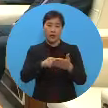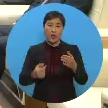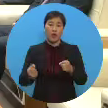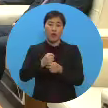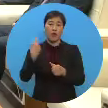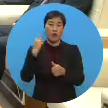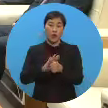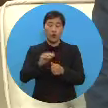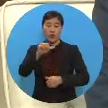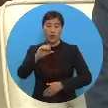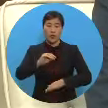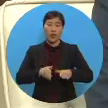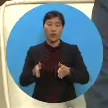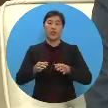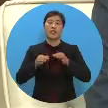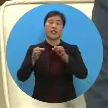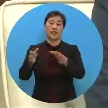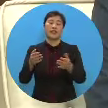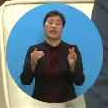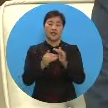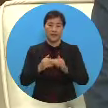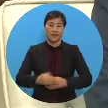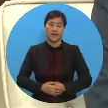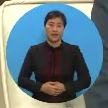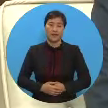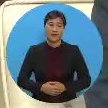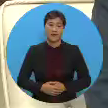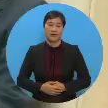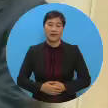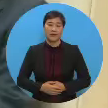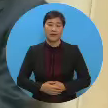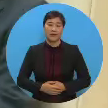위해 피해복구 후원금 5천만 원을 전라남도에 전달했습니다.